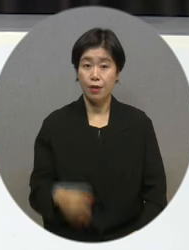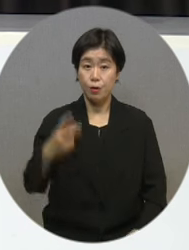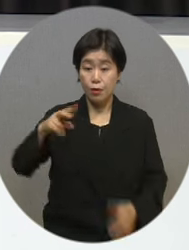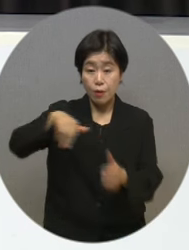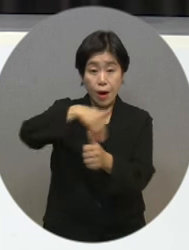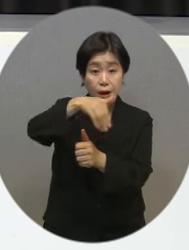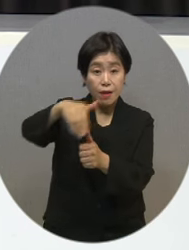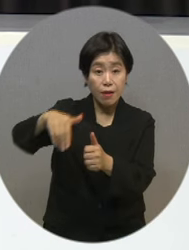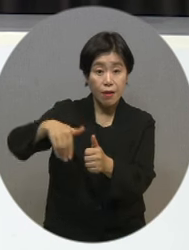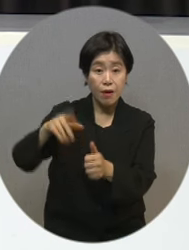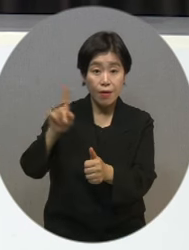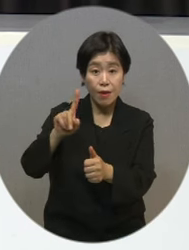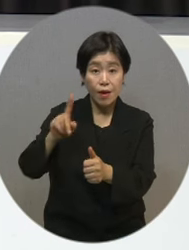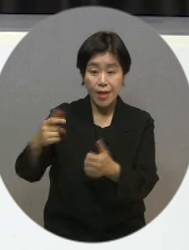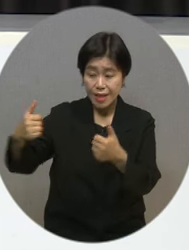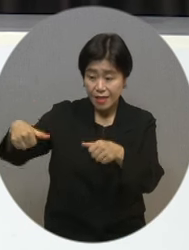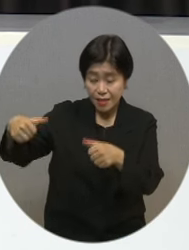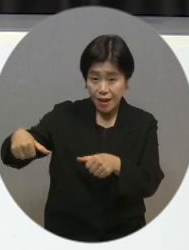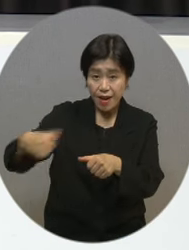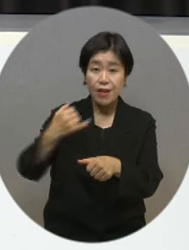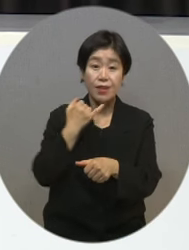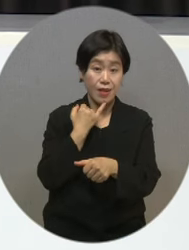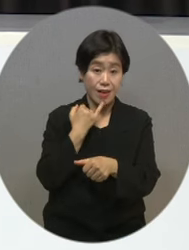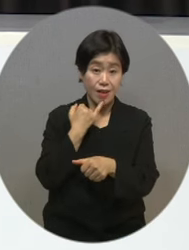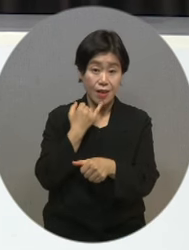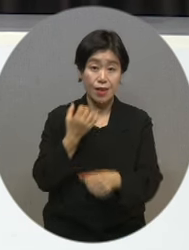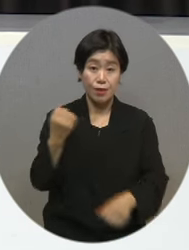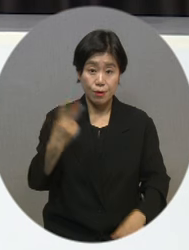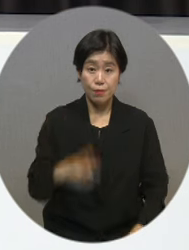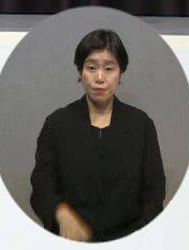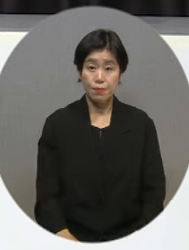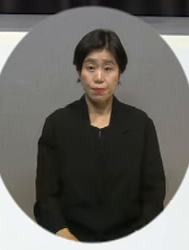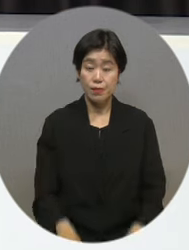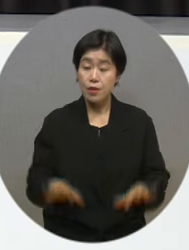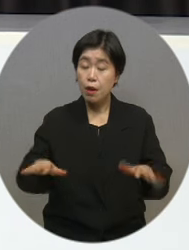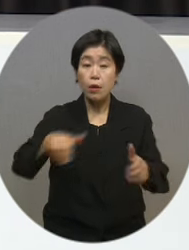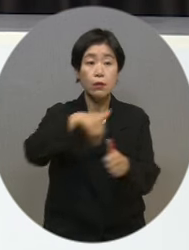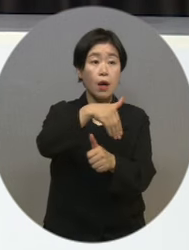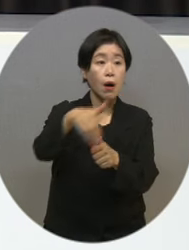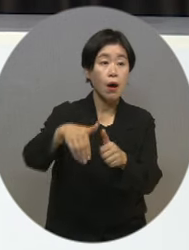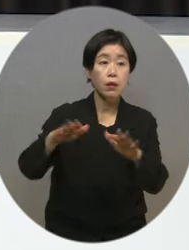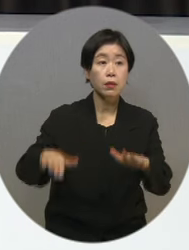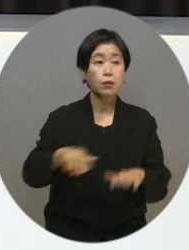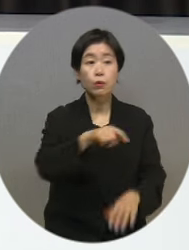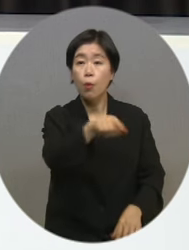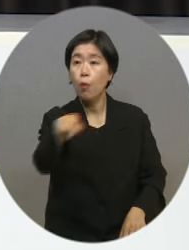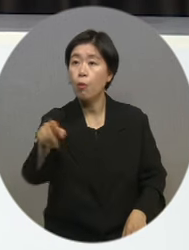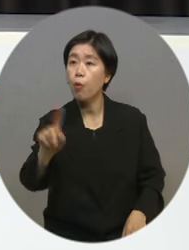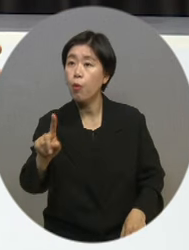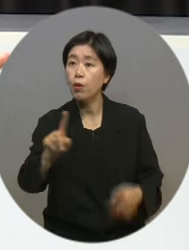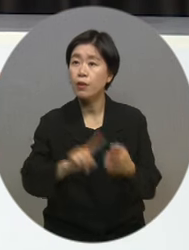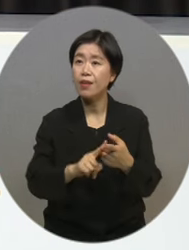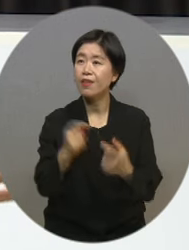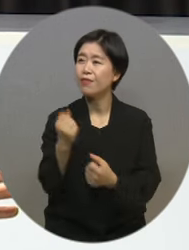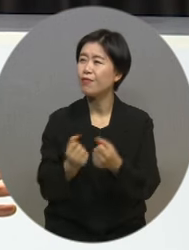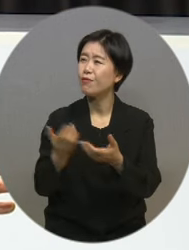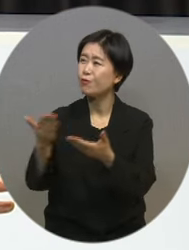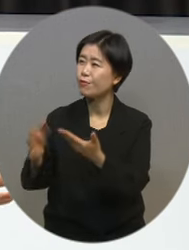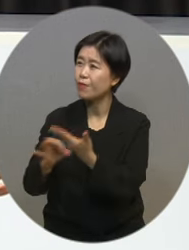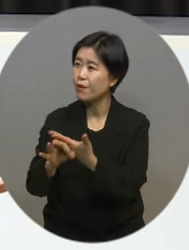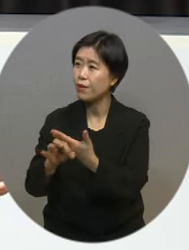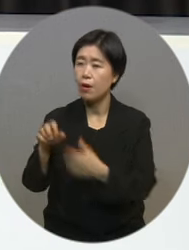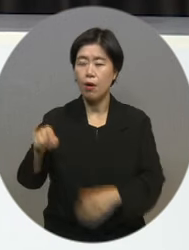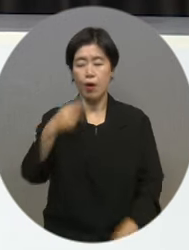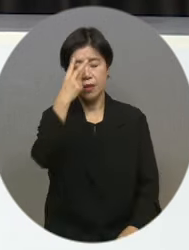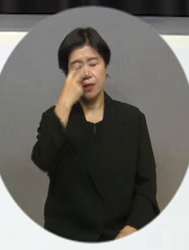환경에서 인사도 해 주시지만 환경이 어떻다라고 설명해 주시면 상상이